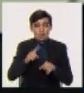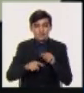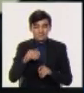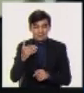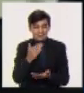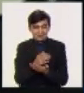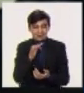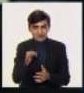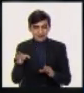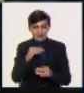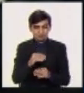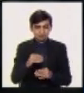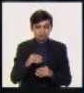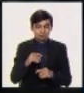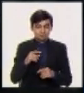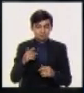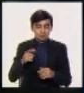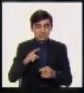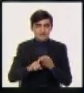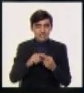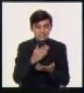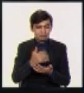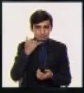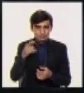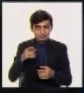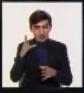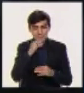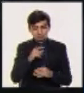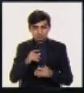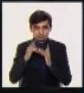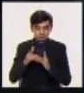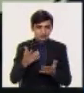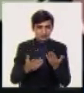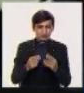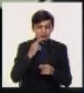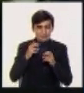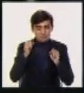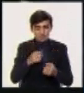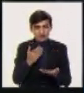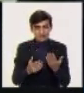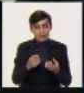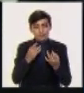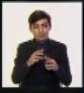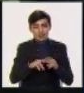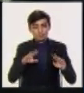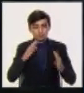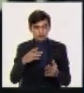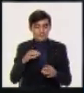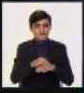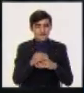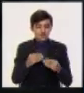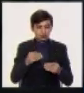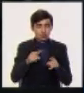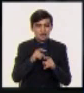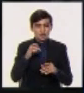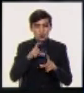людей, то, конечно, можно любую такую ситуацию можно вот таким образом подать. Обычно таким вещам прибегают